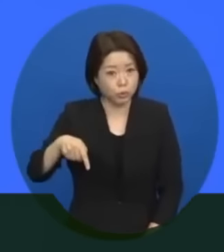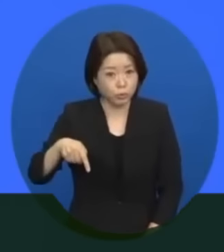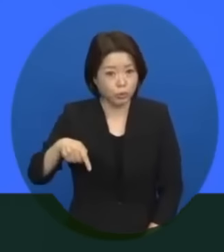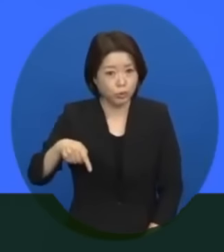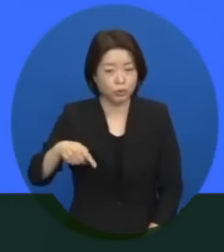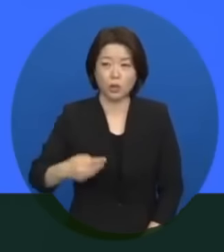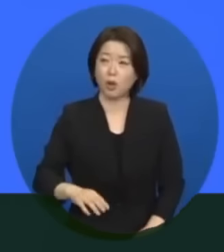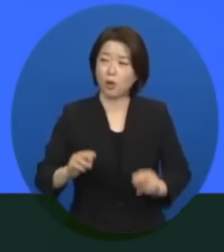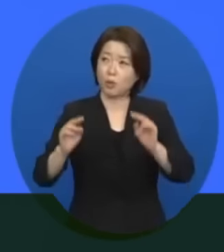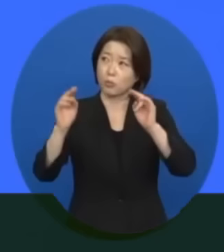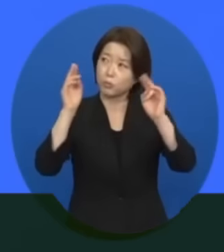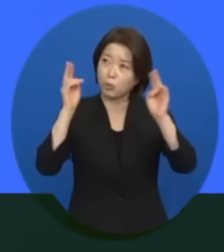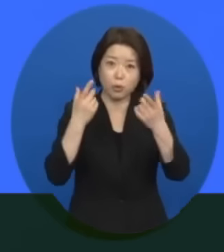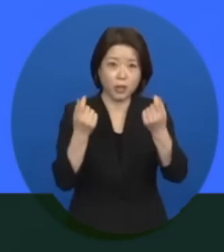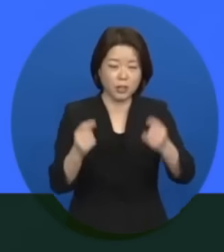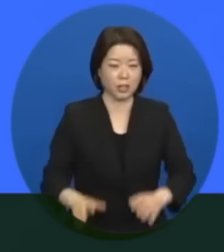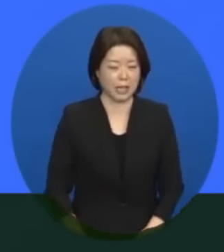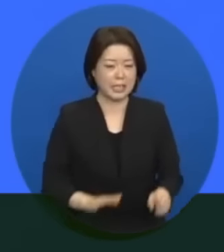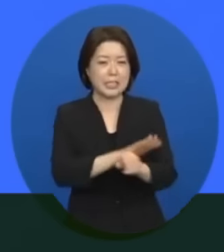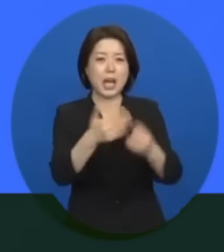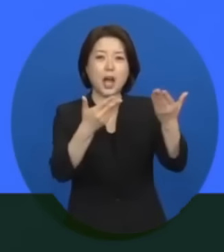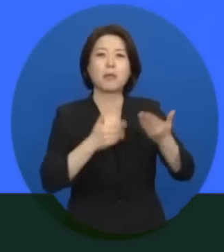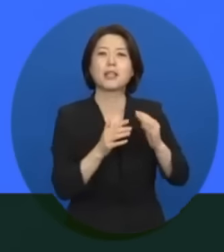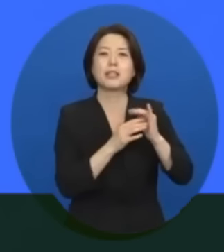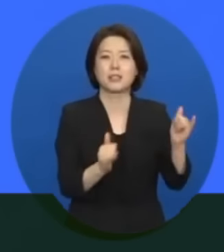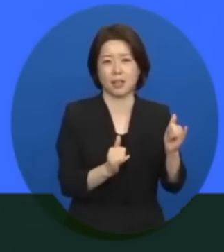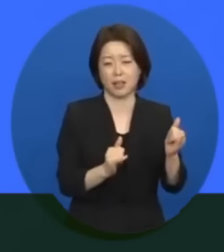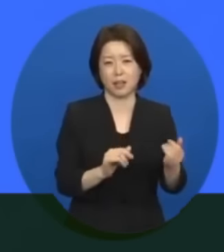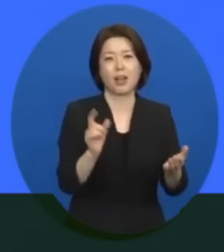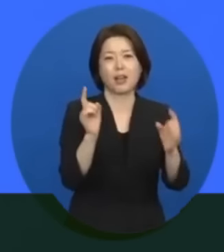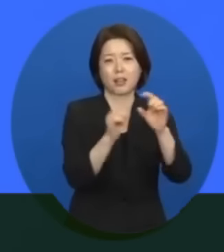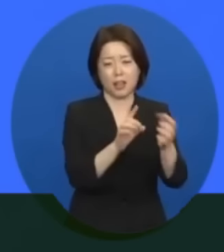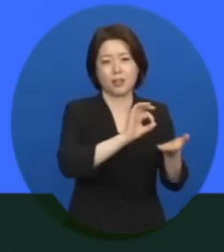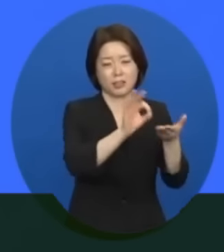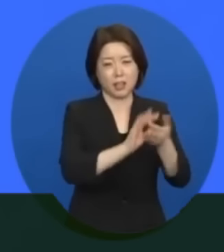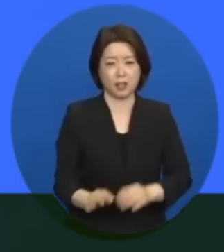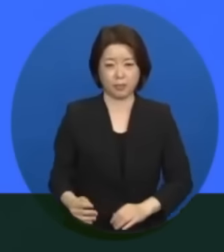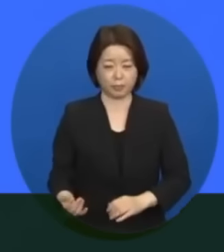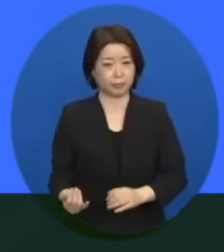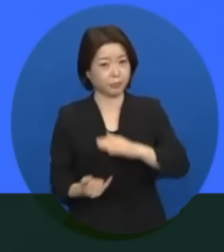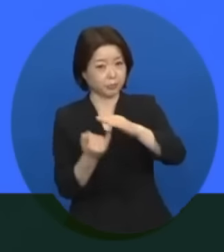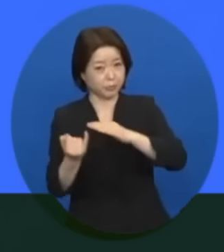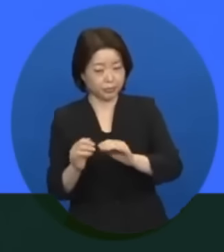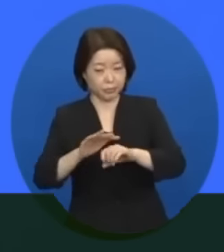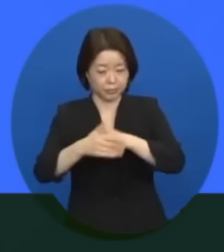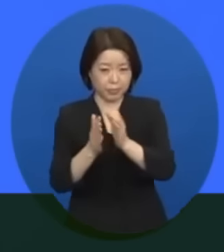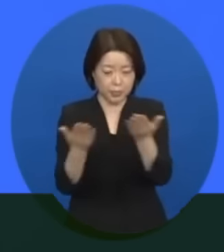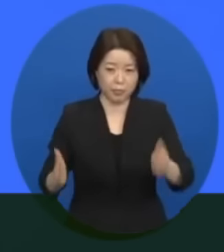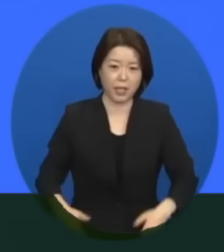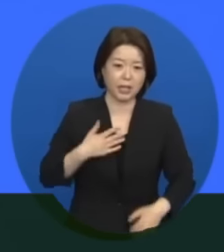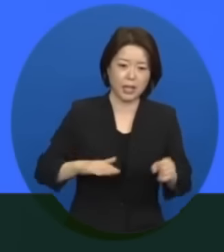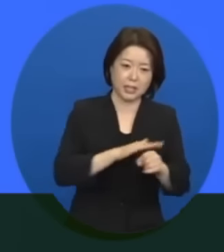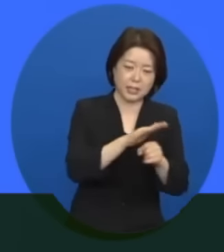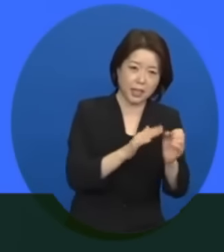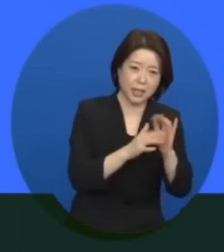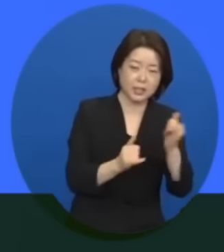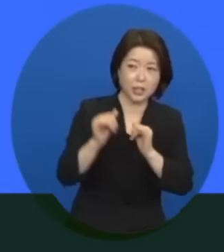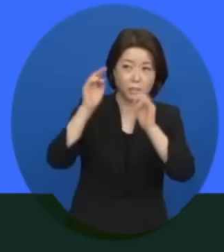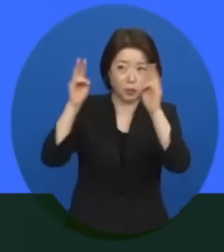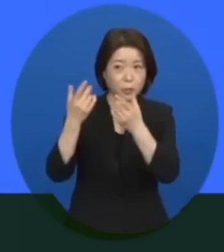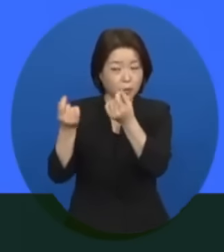의미가 성경에서 사랑받는 자를 표현할 때 이렇게 씁니다 아가사 2장 9절에 내 사랑하는 자는 노루도 같고